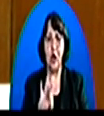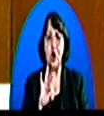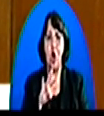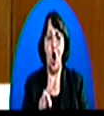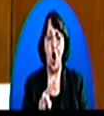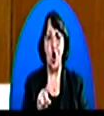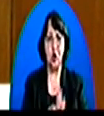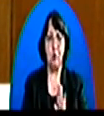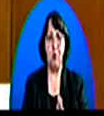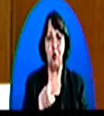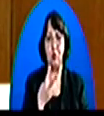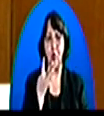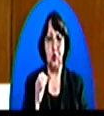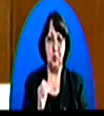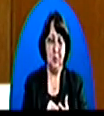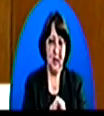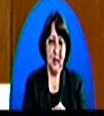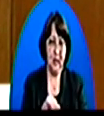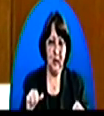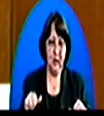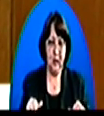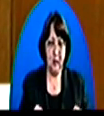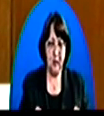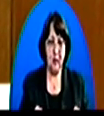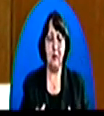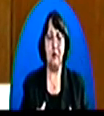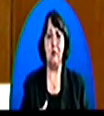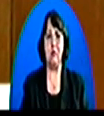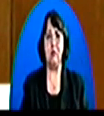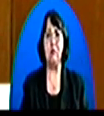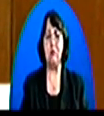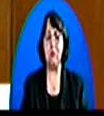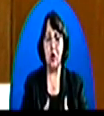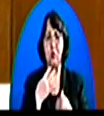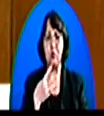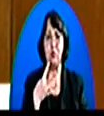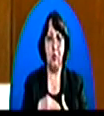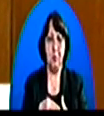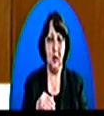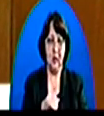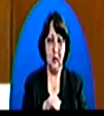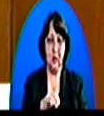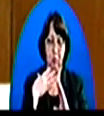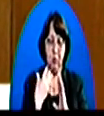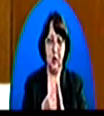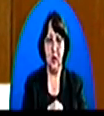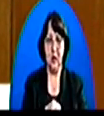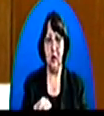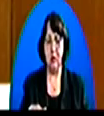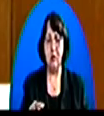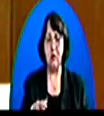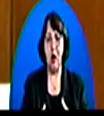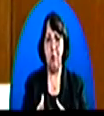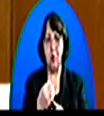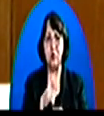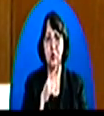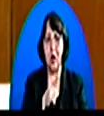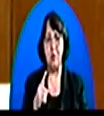240,000 иргэн бол хамардаг. 44,000 орчим өрхийн одоо иргэд бол хамарч байгаа. 118,000